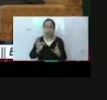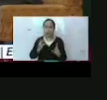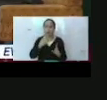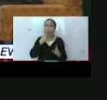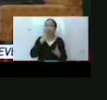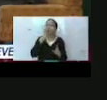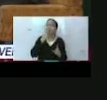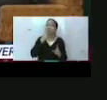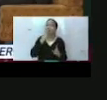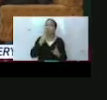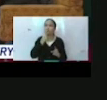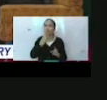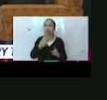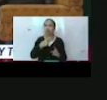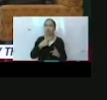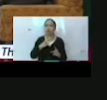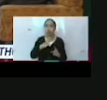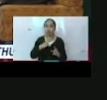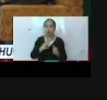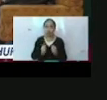pagkatabi natin ito si brother ganito.